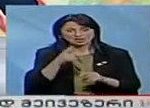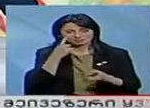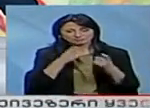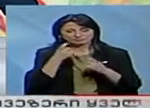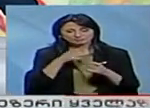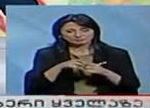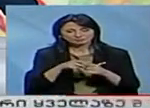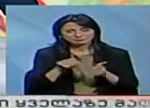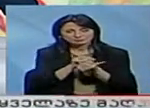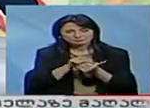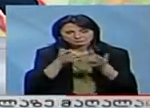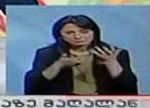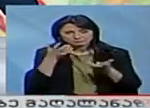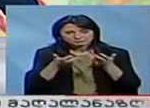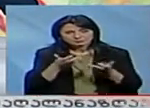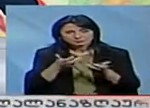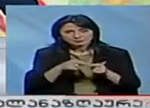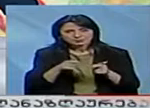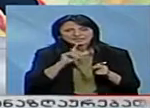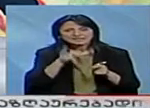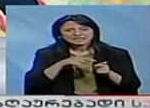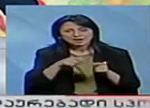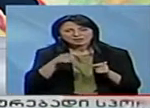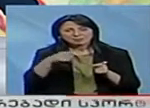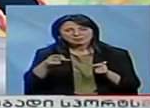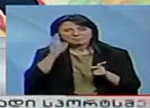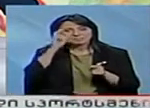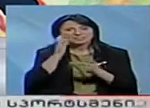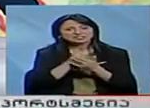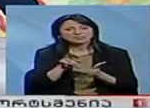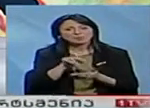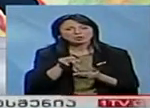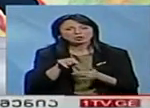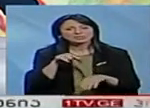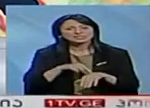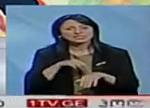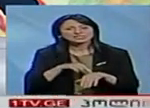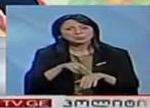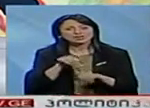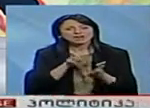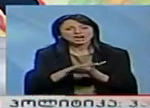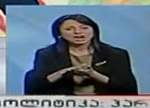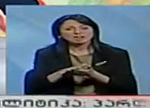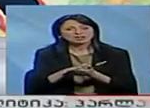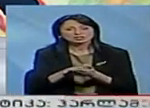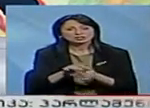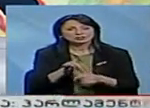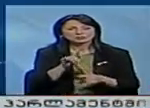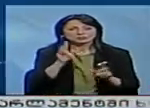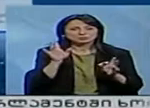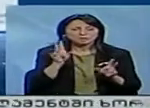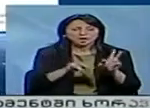მონაცემების დამუშავების შედეგად ჩანს, რომ წლების განმავლობაში მთავრობის სარეზერვო ფონდის საგრძნობი ნაწილი იხარჯებოდა არა ფორს მაჟორულ